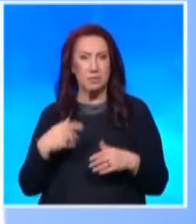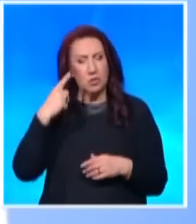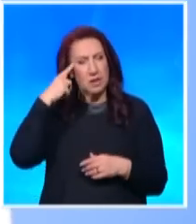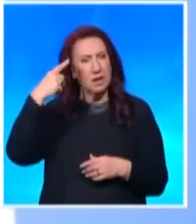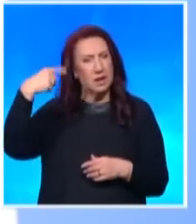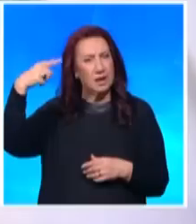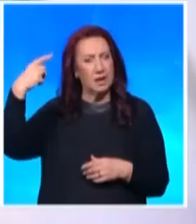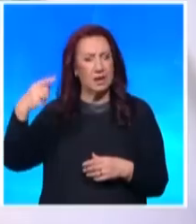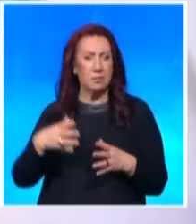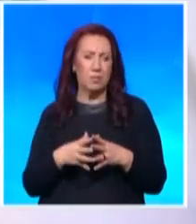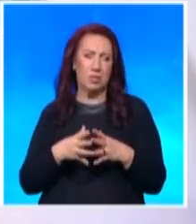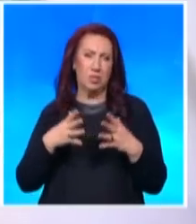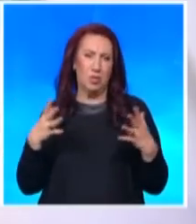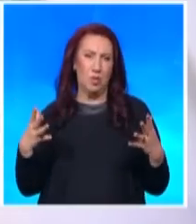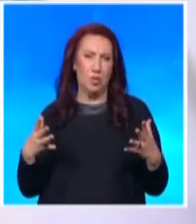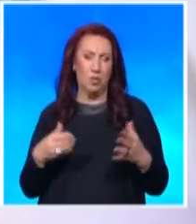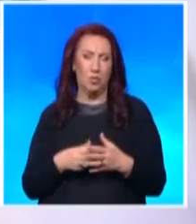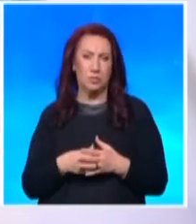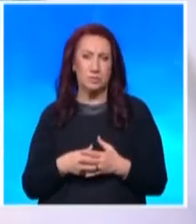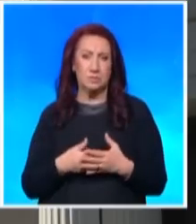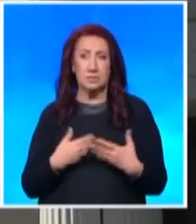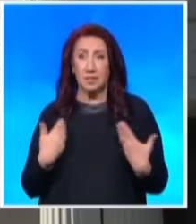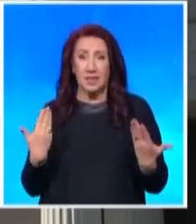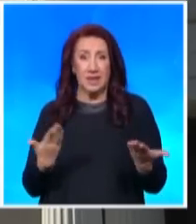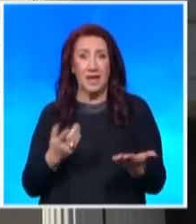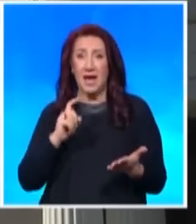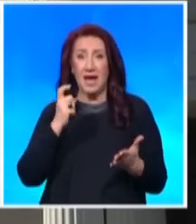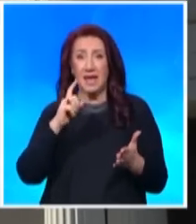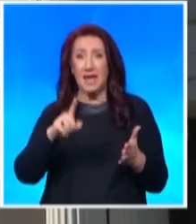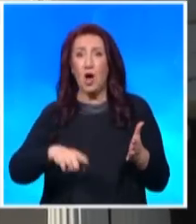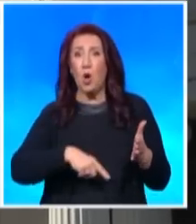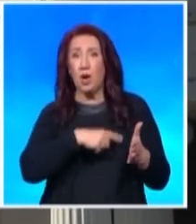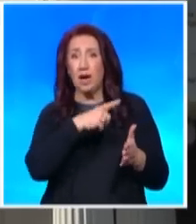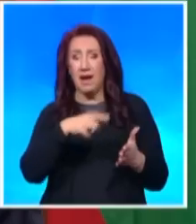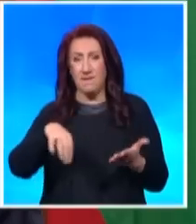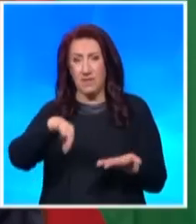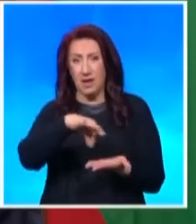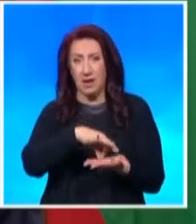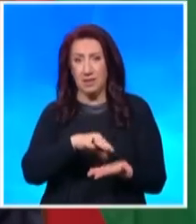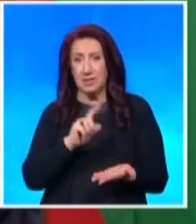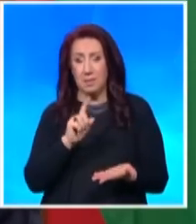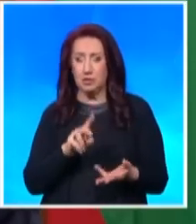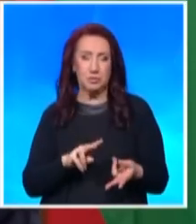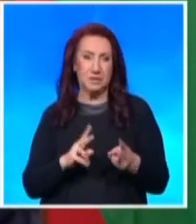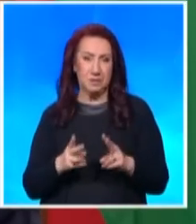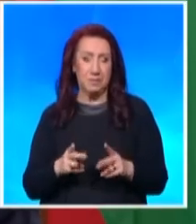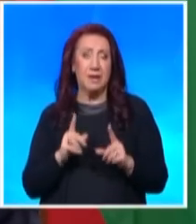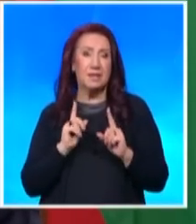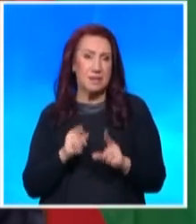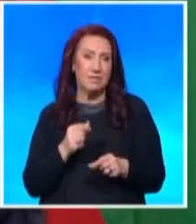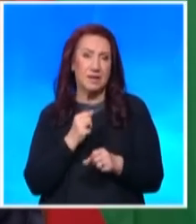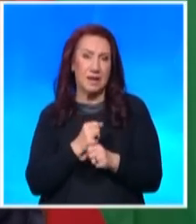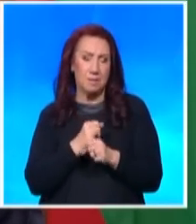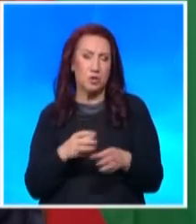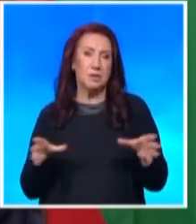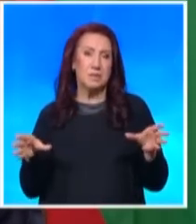модели са много по-силни. Ами ние географията си не може да сменим. Така че ние следва да работим заедно. Общият ни път е